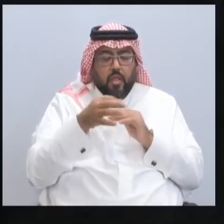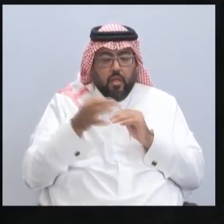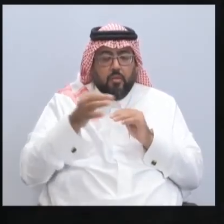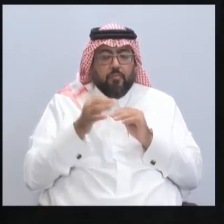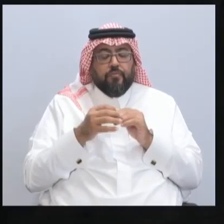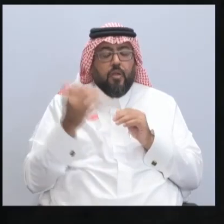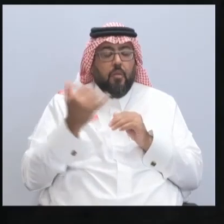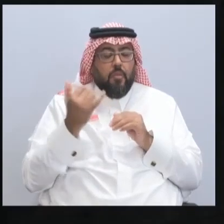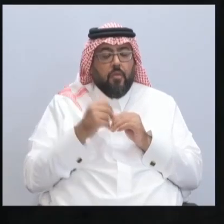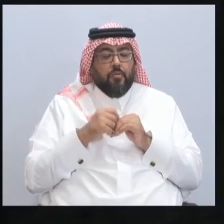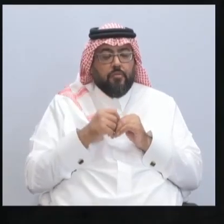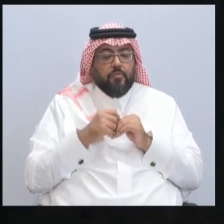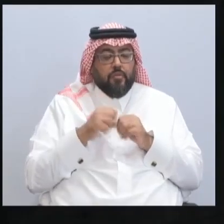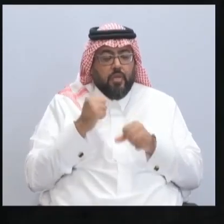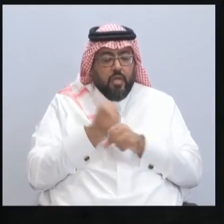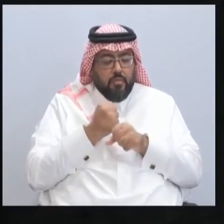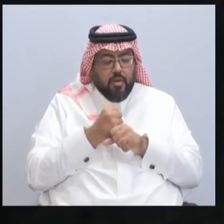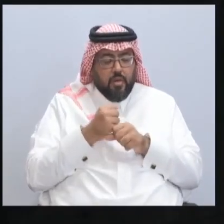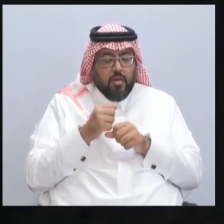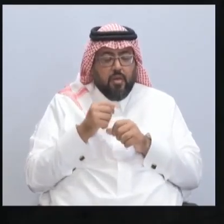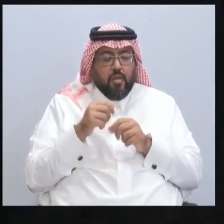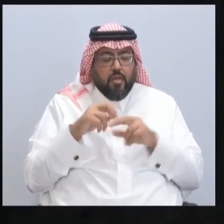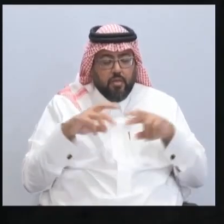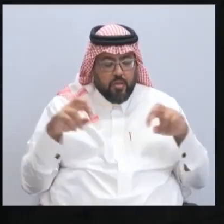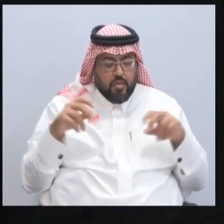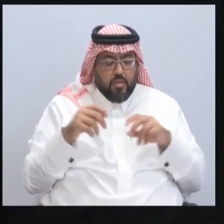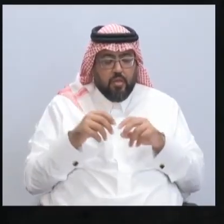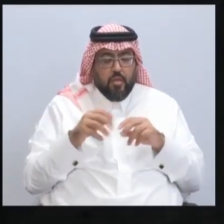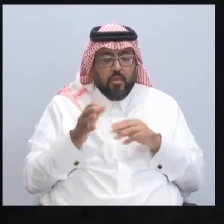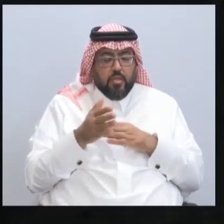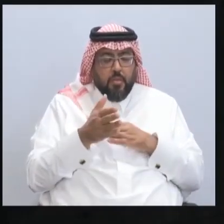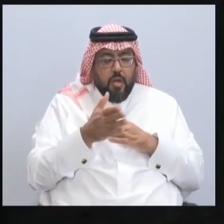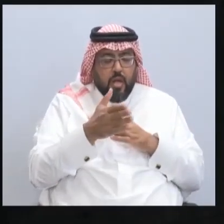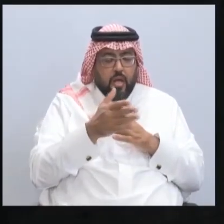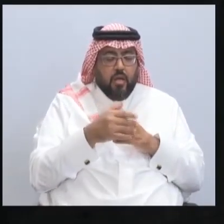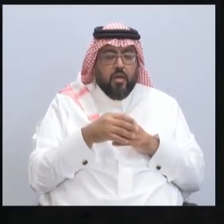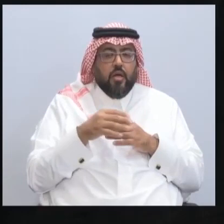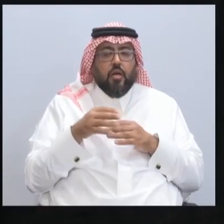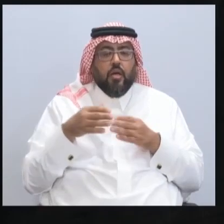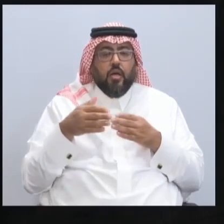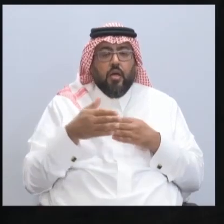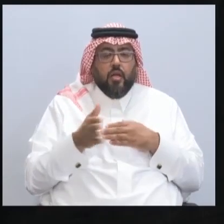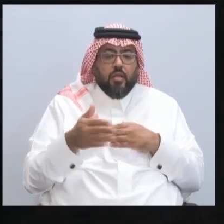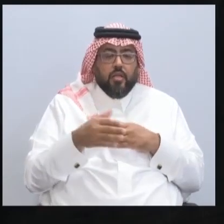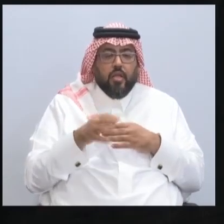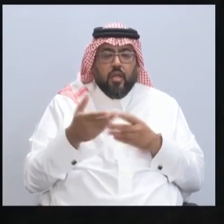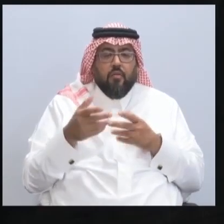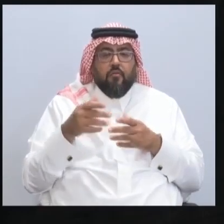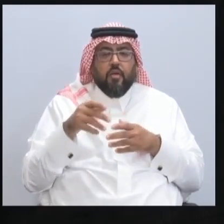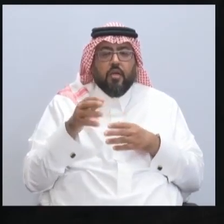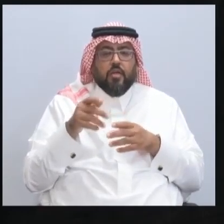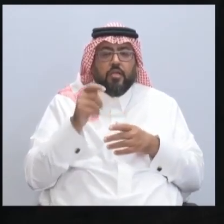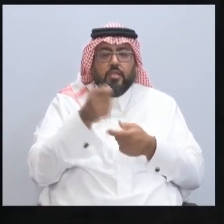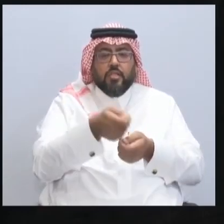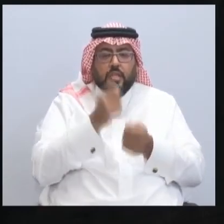قلت اهميه حرفه صيد الاسماك فحلت الطرق الحديثه للصيد وانشئ